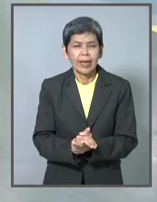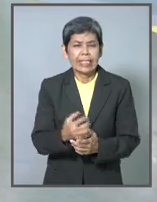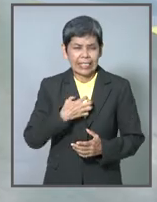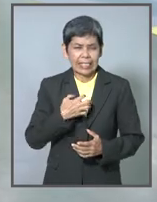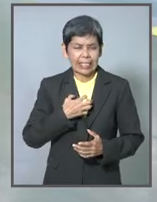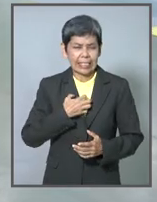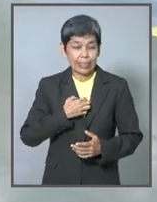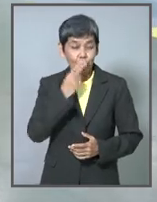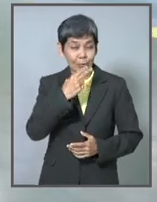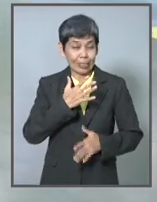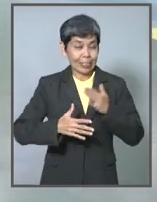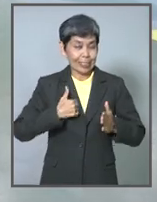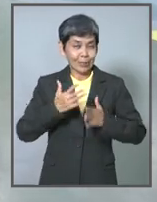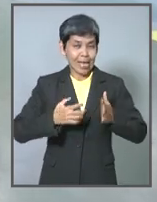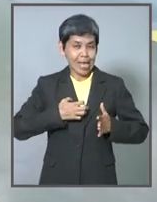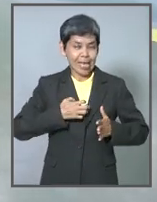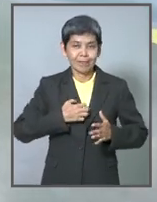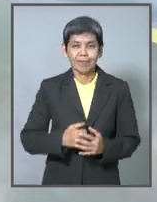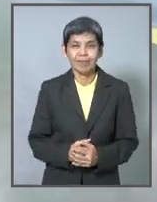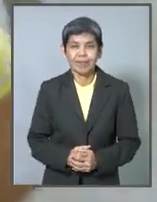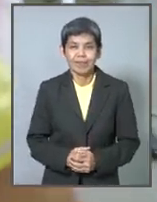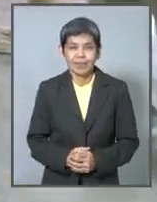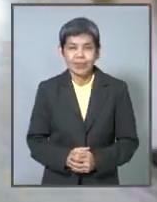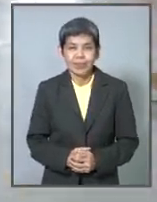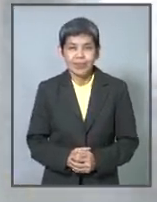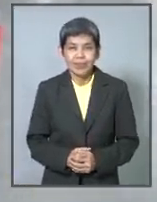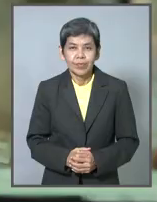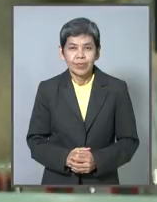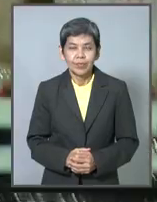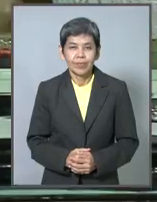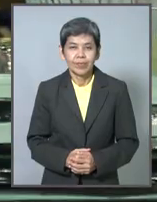ทำสัญลักษณ์ เอาก่อนเลยคุณก่อนเลยสั่งเลยฮะไปเข้าไปเลยฮะ